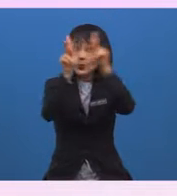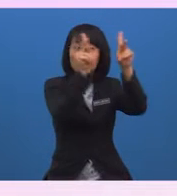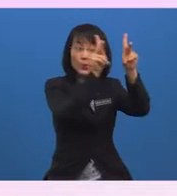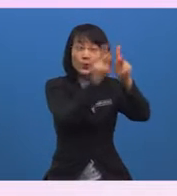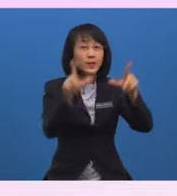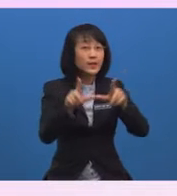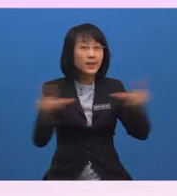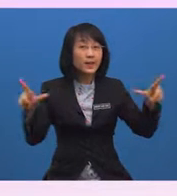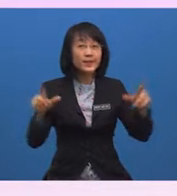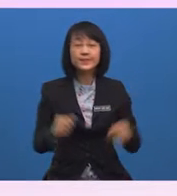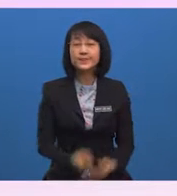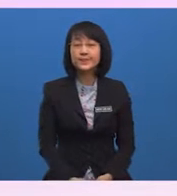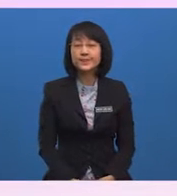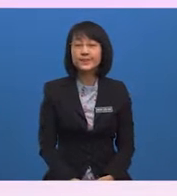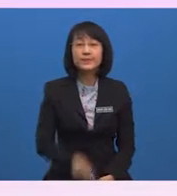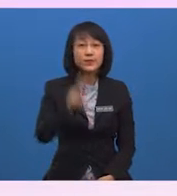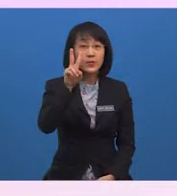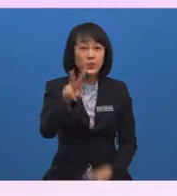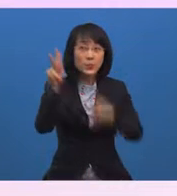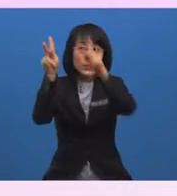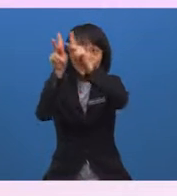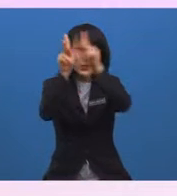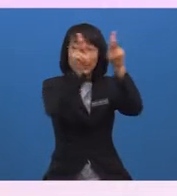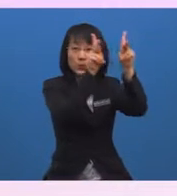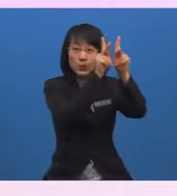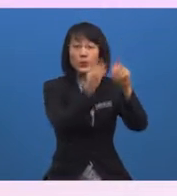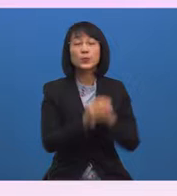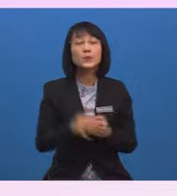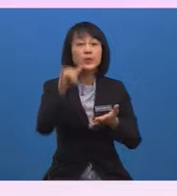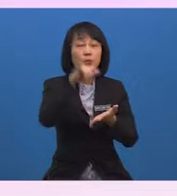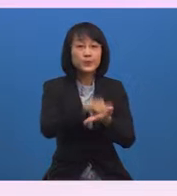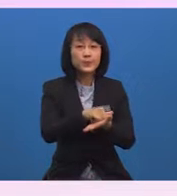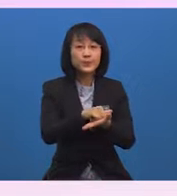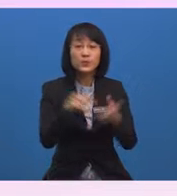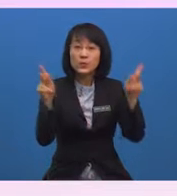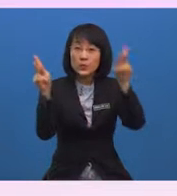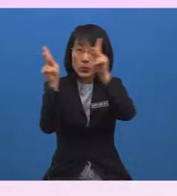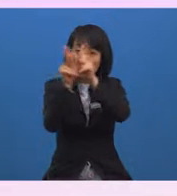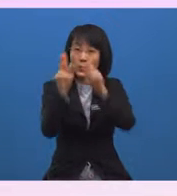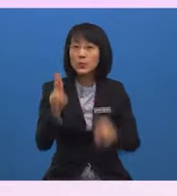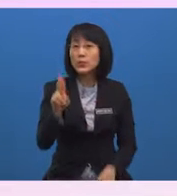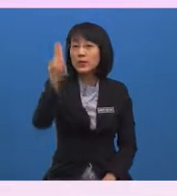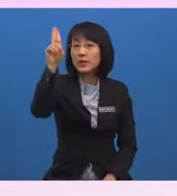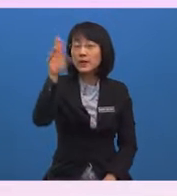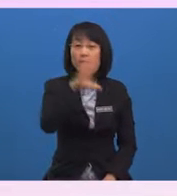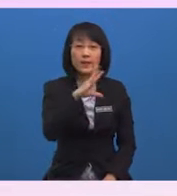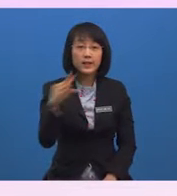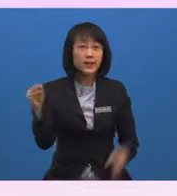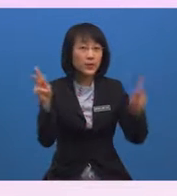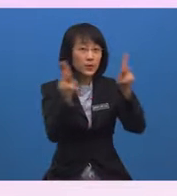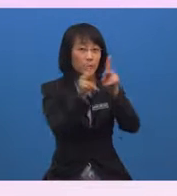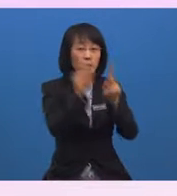berlainan. Dua kutub itu ialah kutub utara dan kutub